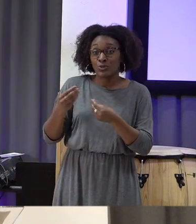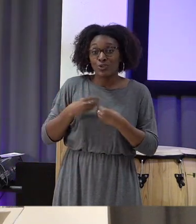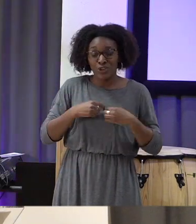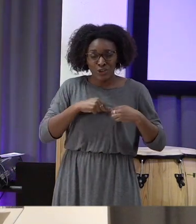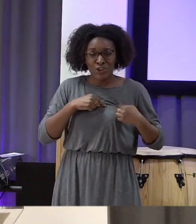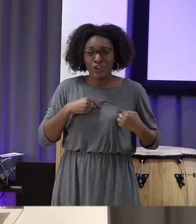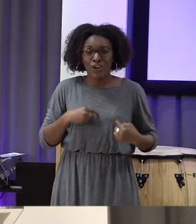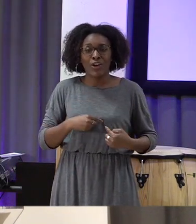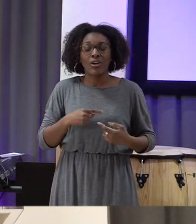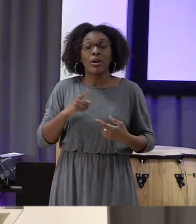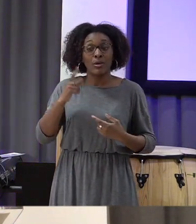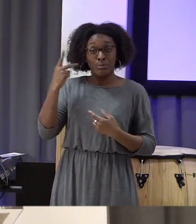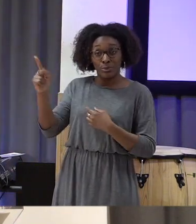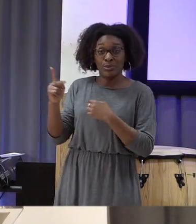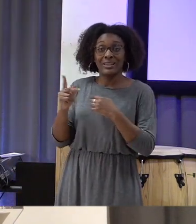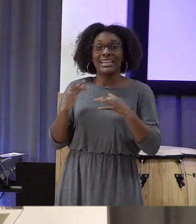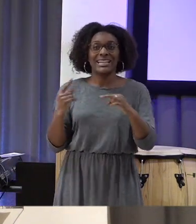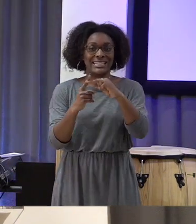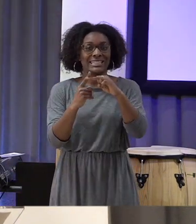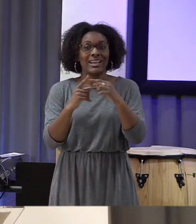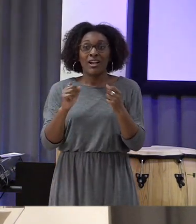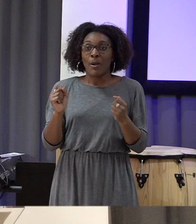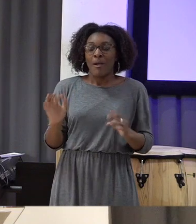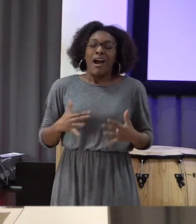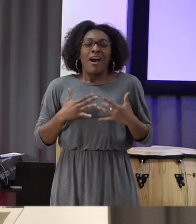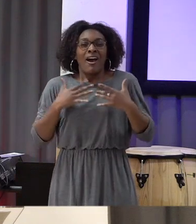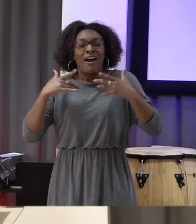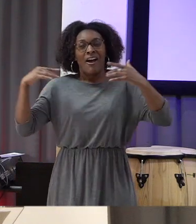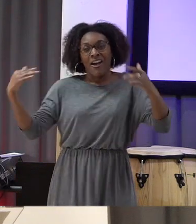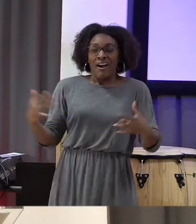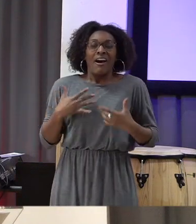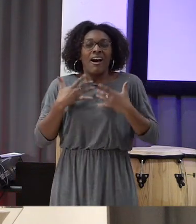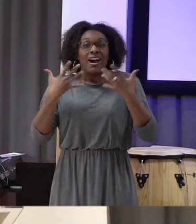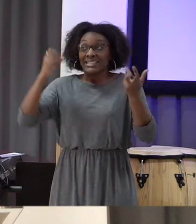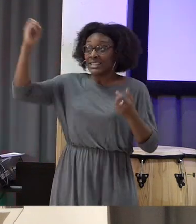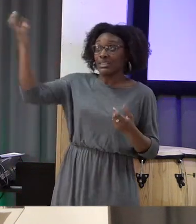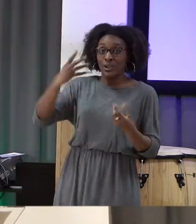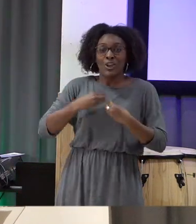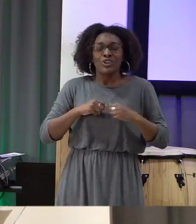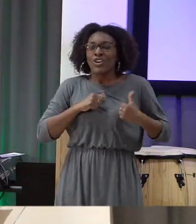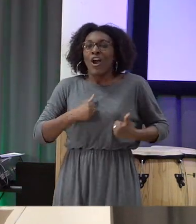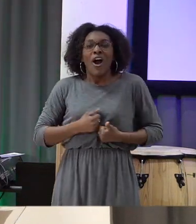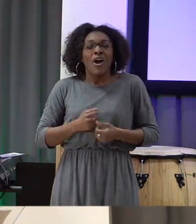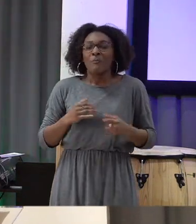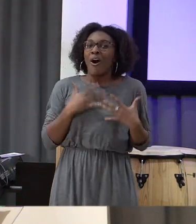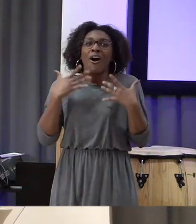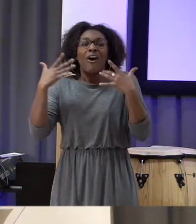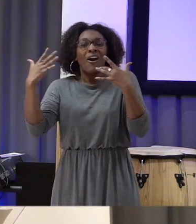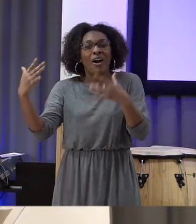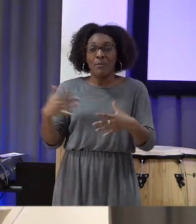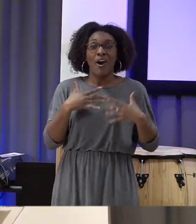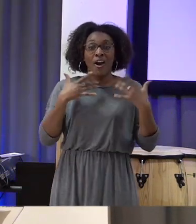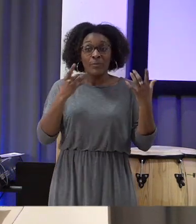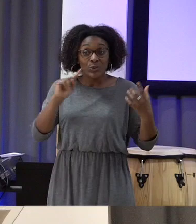cœur de l'époux, de l'Église. Et l'Esprit et l'épouse disent,